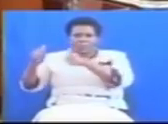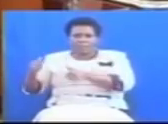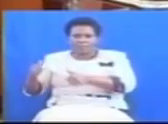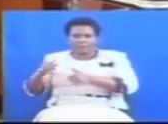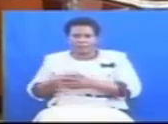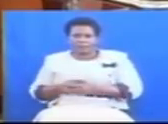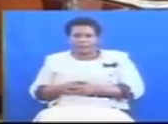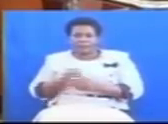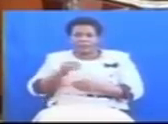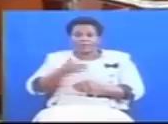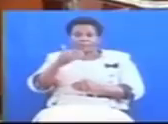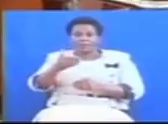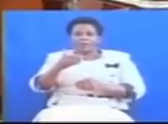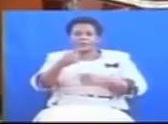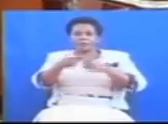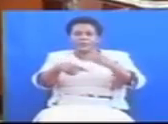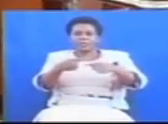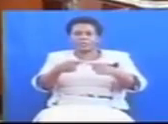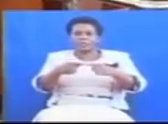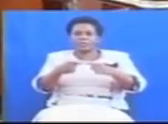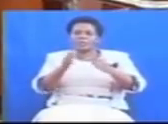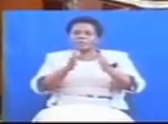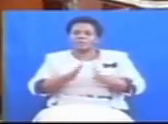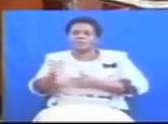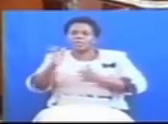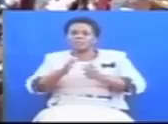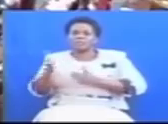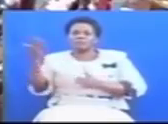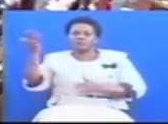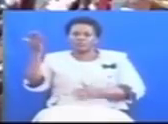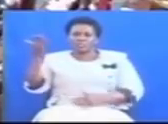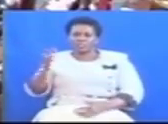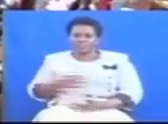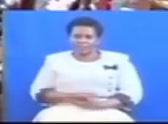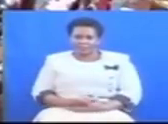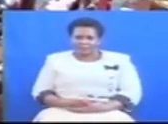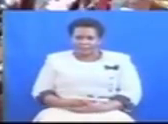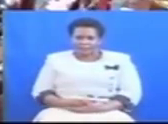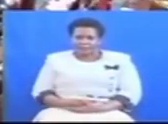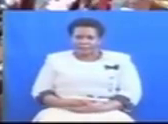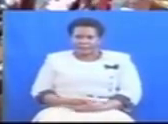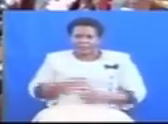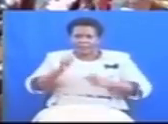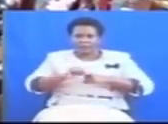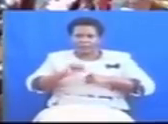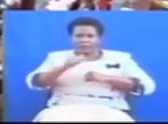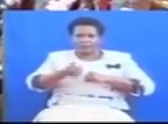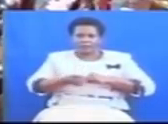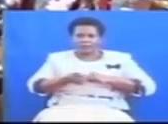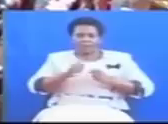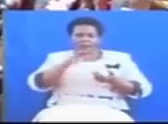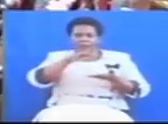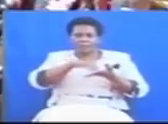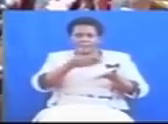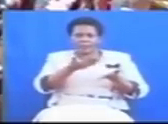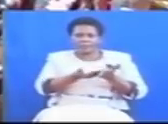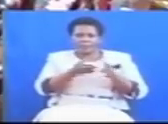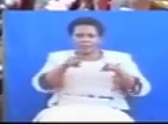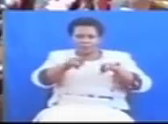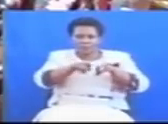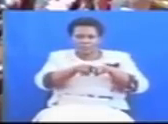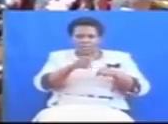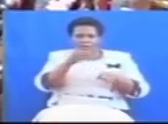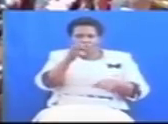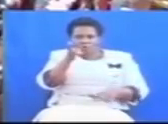utaratibu mwingine wa vikao hiki cha leo kinavyoendelea hapa. Kwa niaba tu ya kipindi cha maswali na